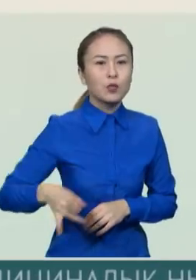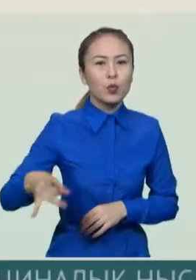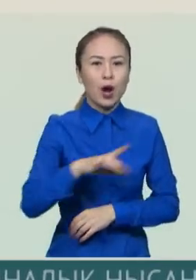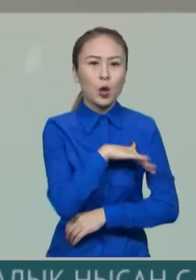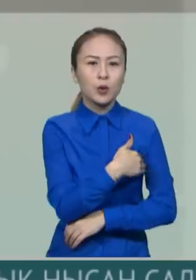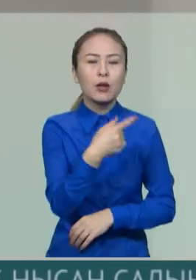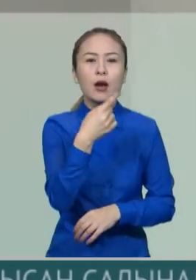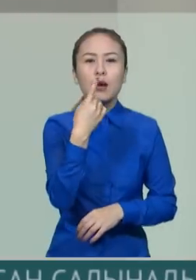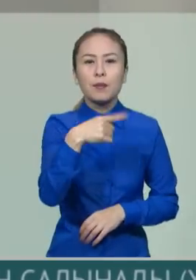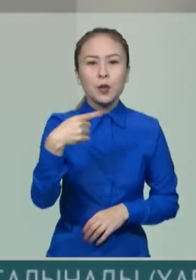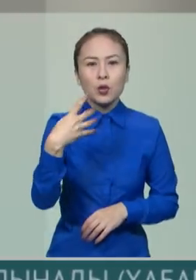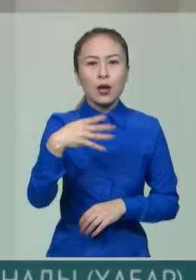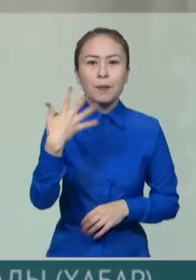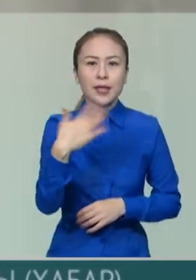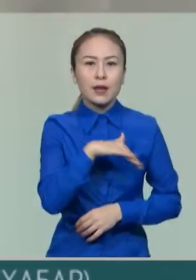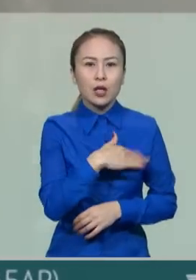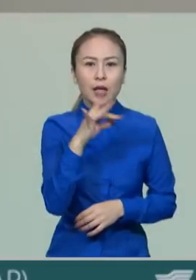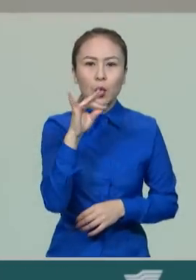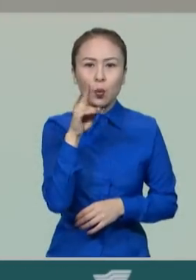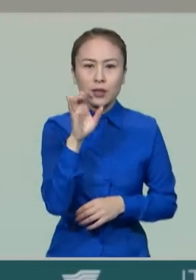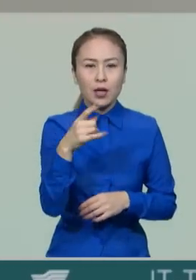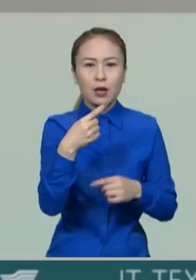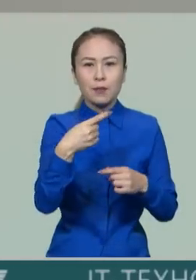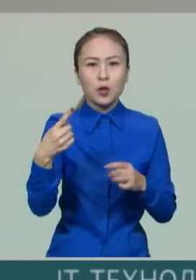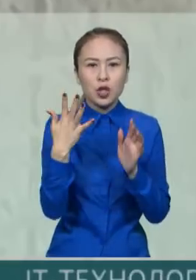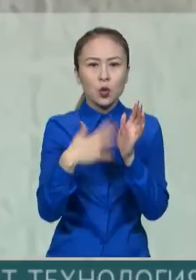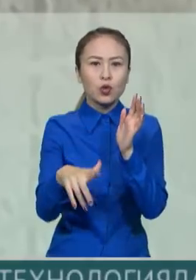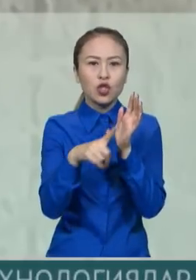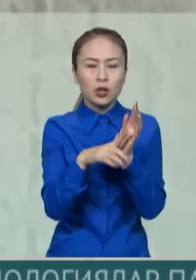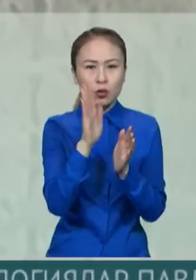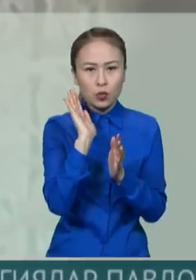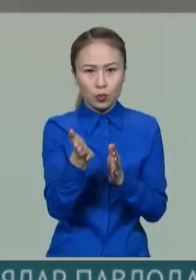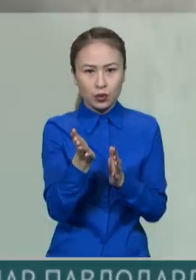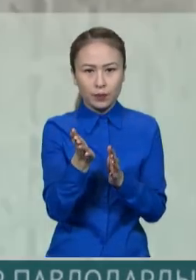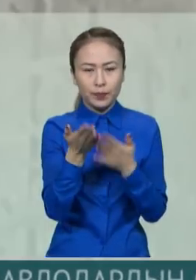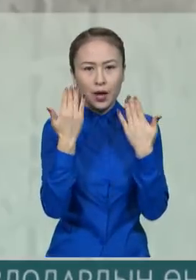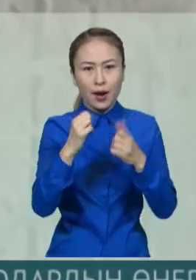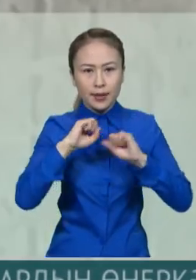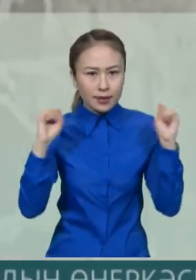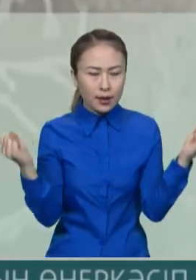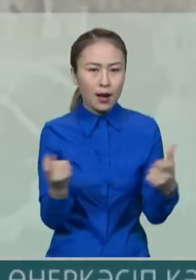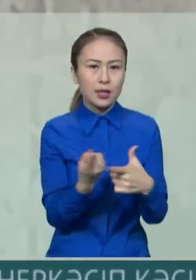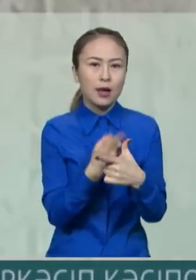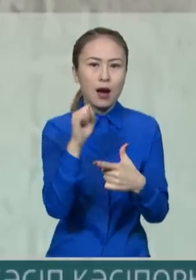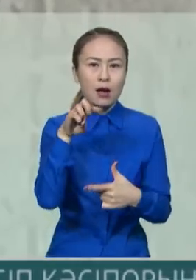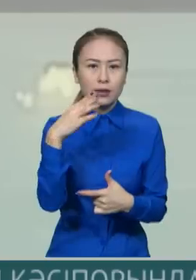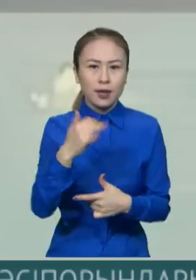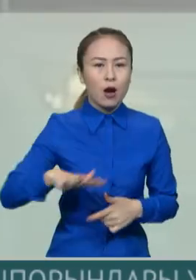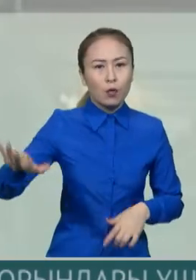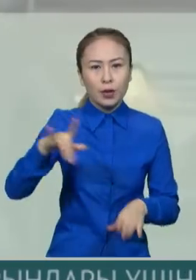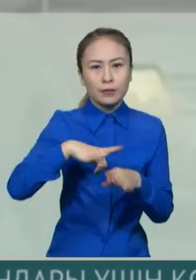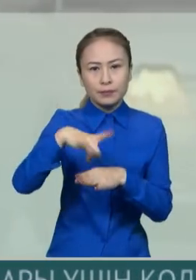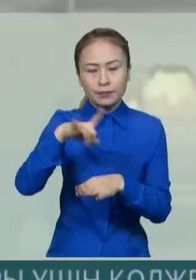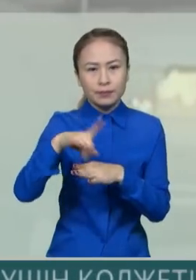республикасында ауа температурасы 45 градусқа дейін, Иркутск облысында 57 градусқа дейін төмендейді. Аяз салдарынан Алтай аймағында